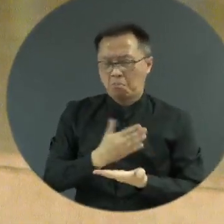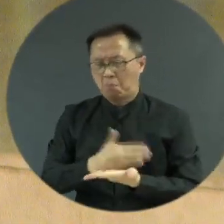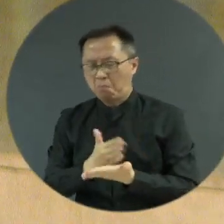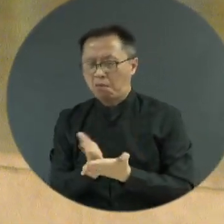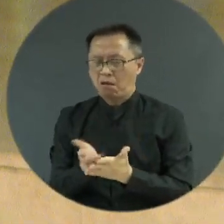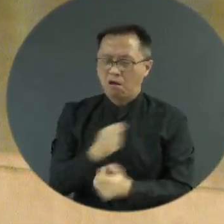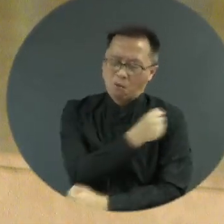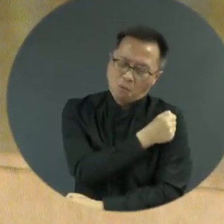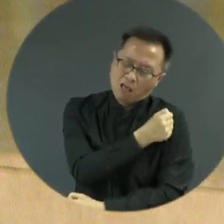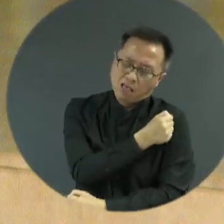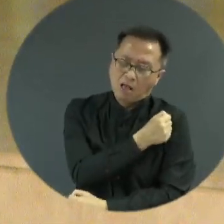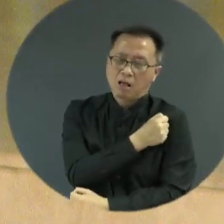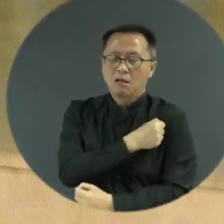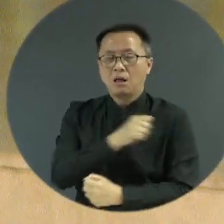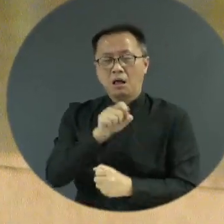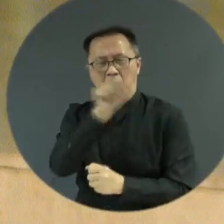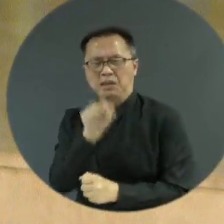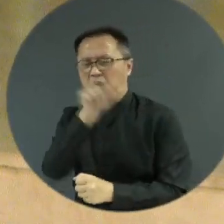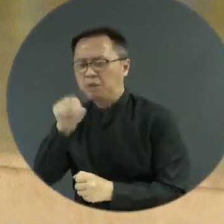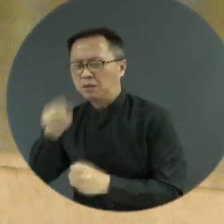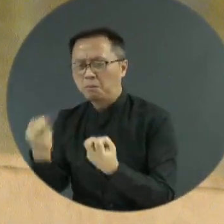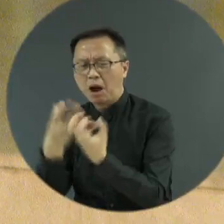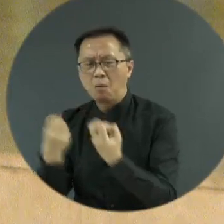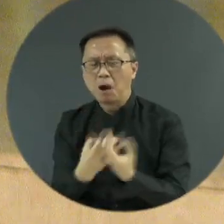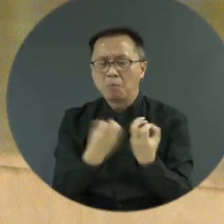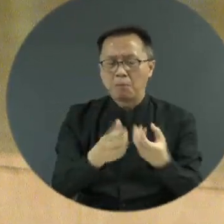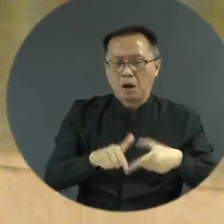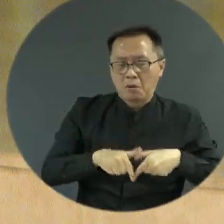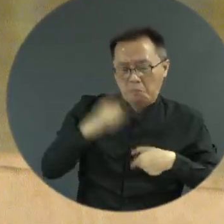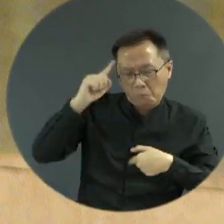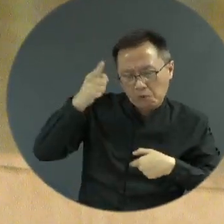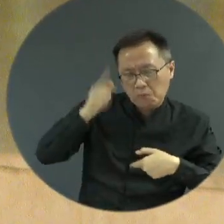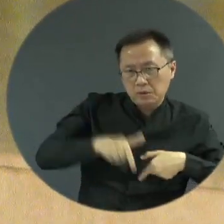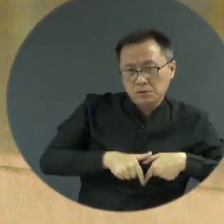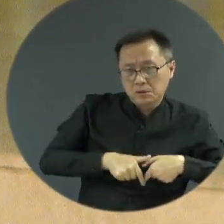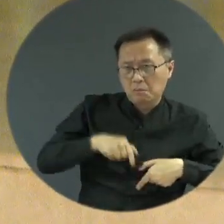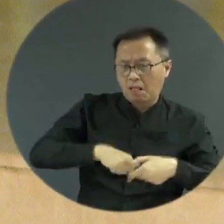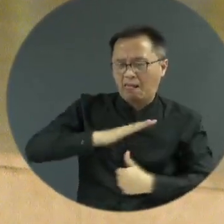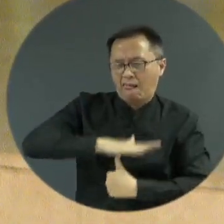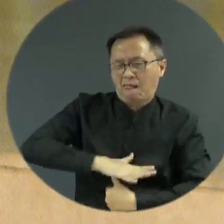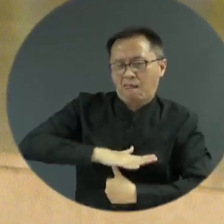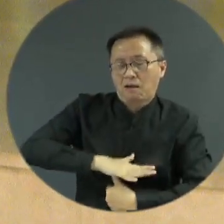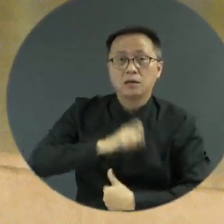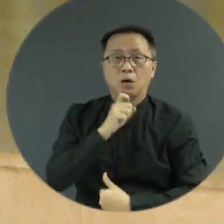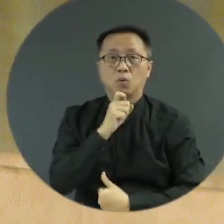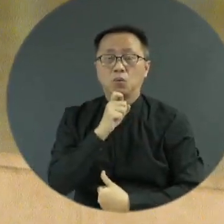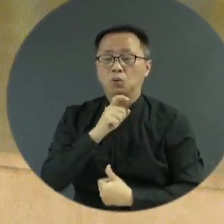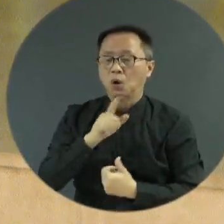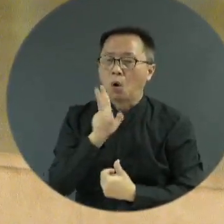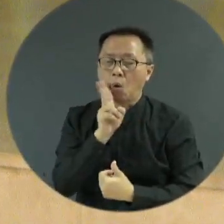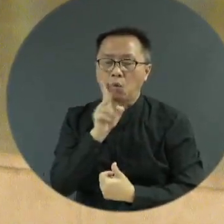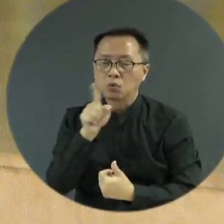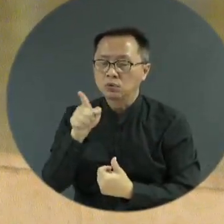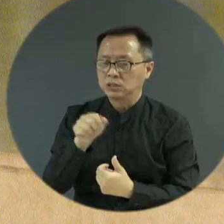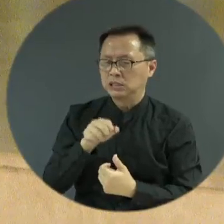难，很多的问题发生，他每日心里呢都是非常之压抑的，好像有解决不完